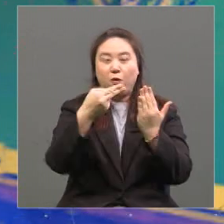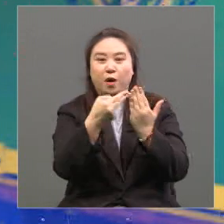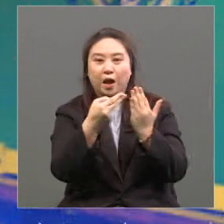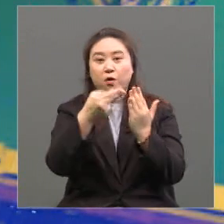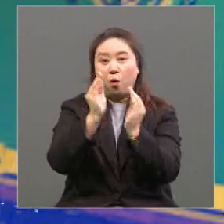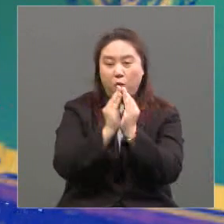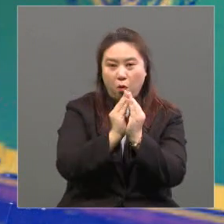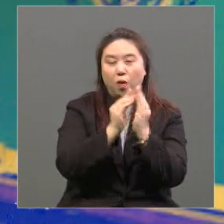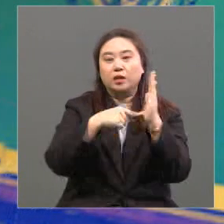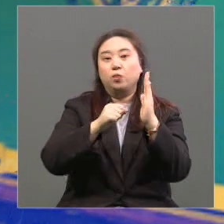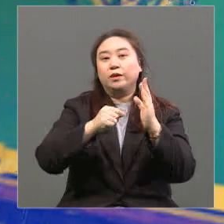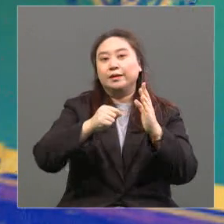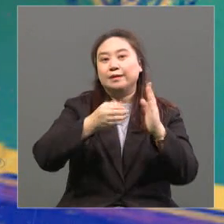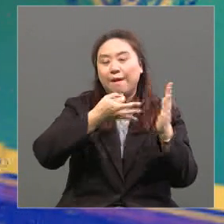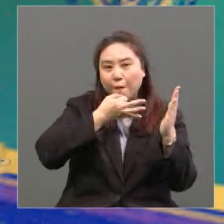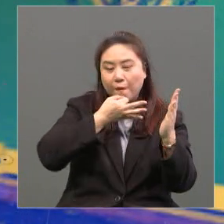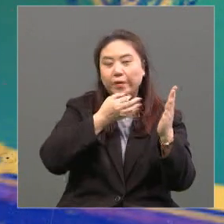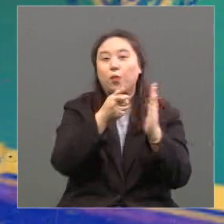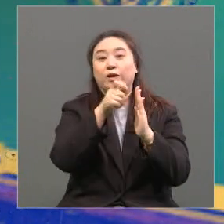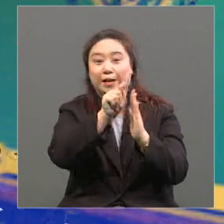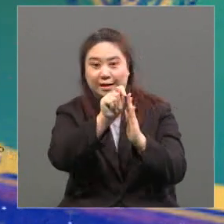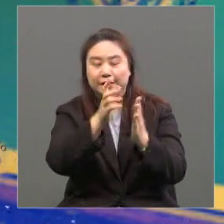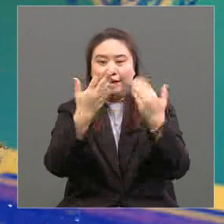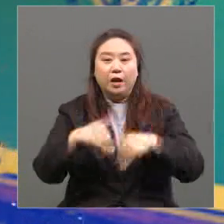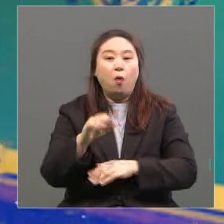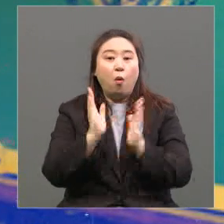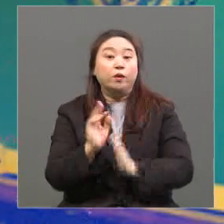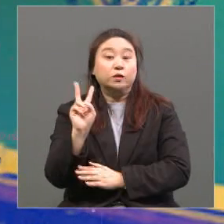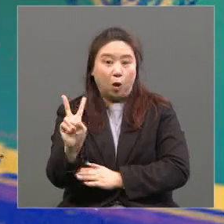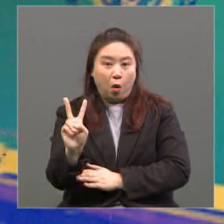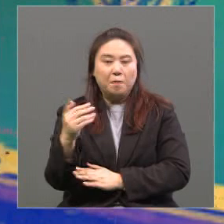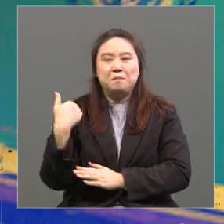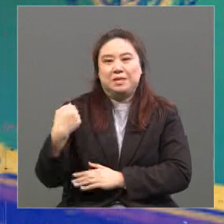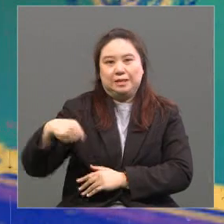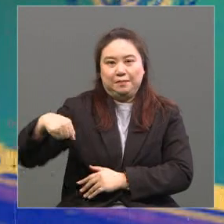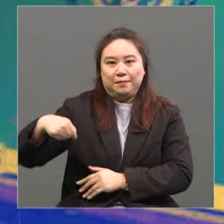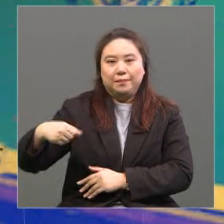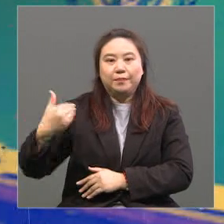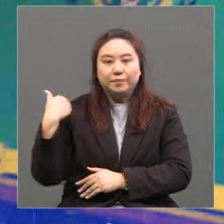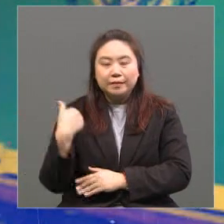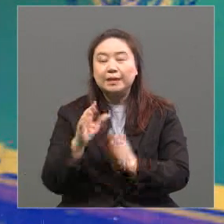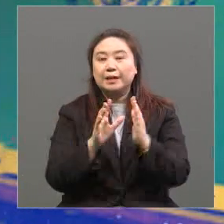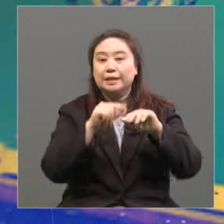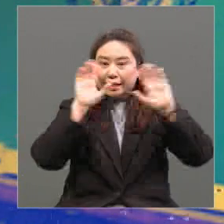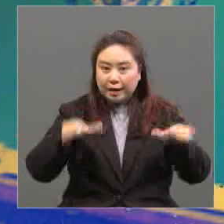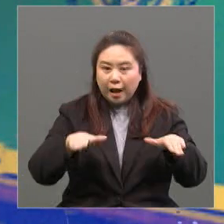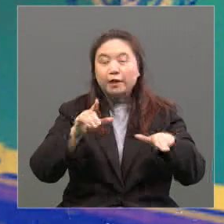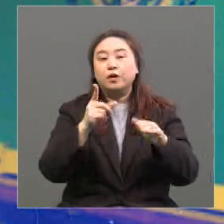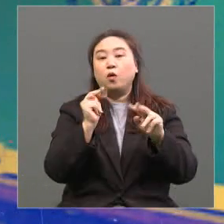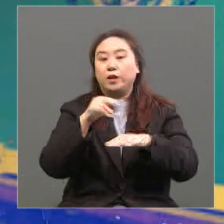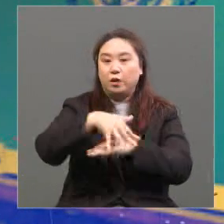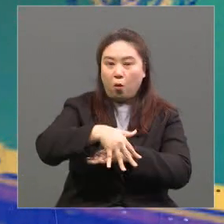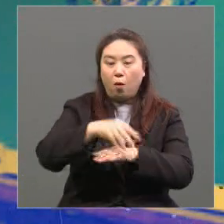ำพูสมุทรสาครและอุตรดิตถ์ค่ะและจังหวัดที่มีส.ส.2คนมีอยู่10จังหวัดได้แก่จังหวัดชัยนาทนครน